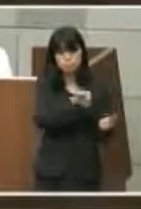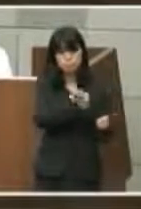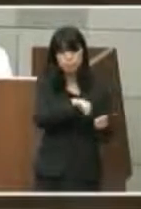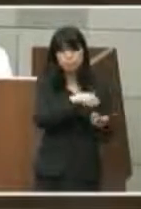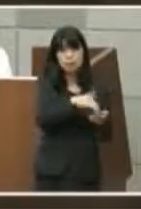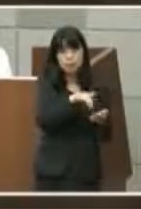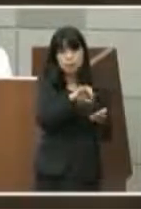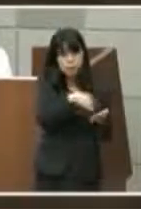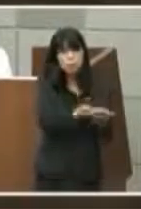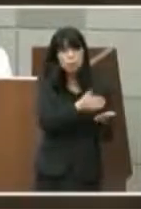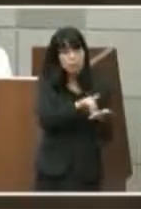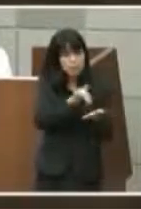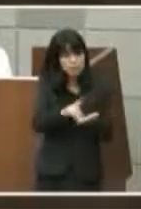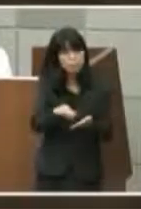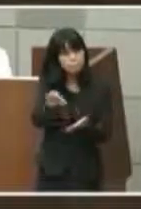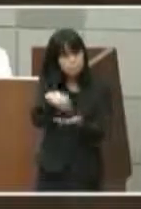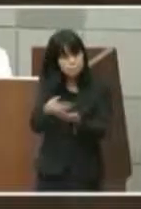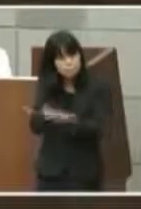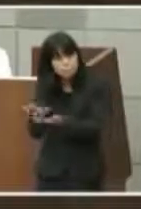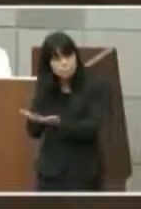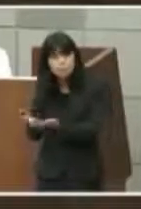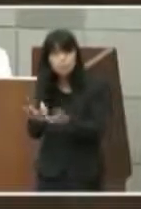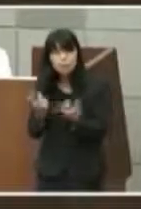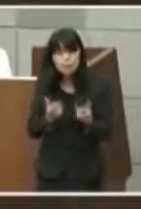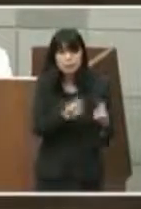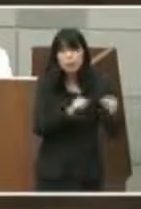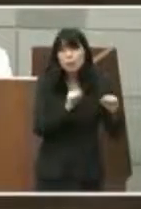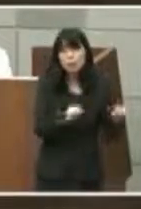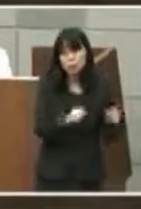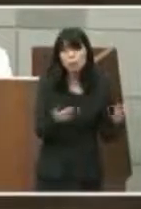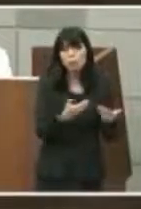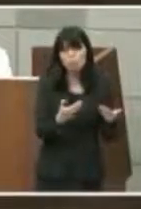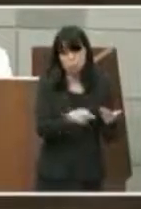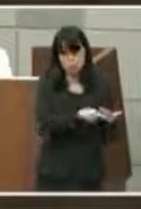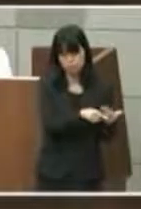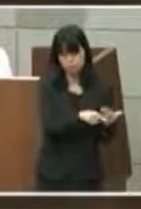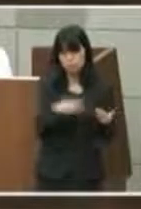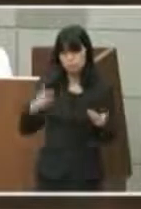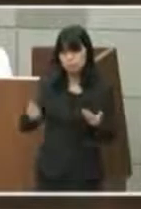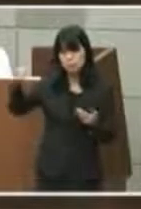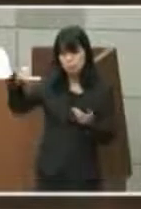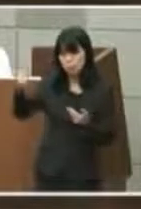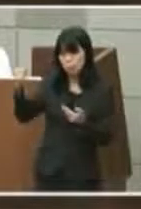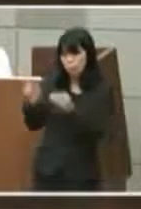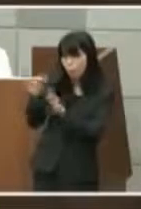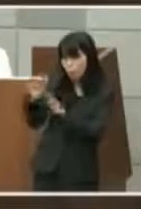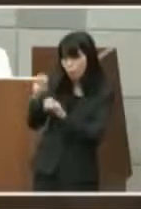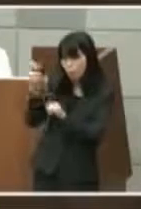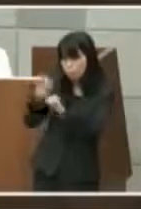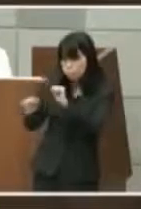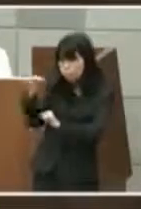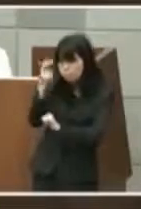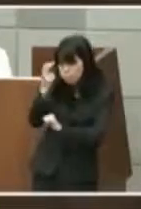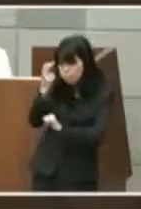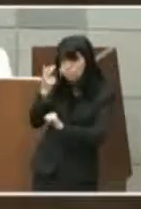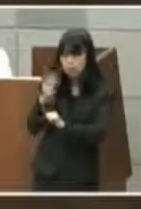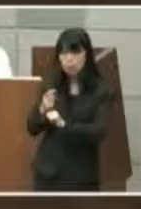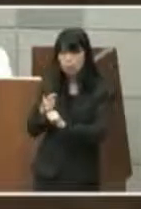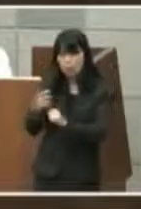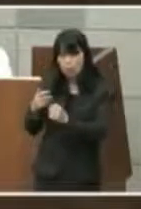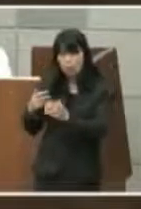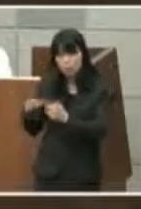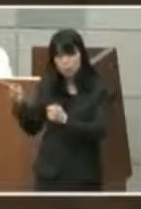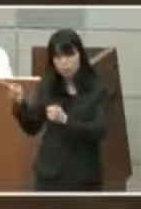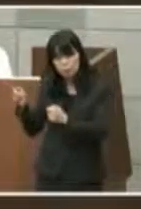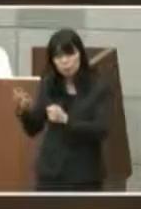切に実施することが徴税吏員の職務職責であり、市長の行為を監視したり不適切な行為につきまして是正を